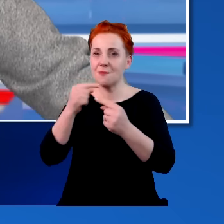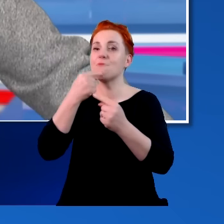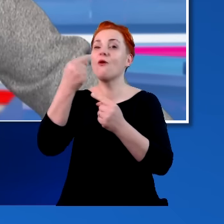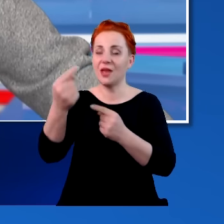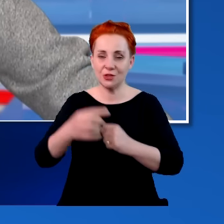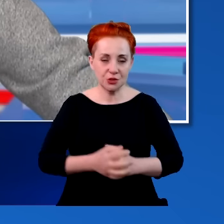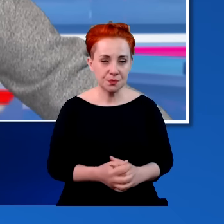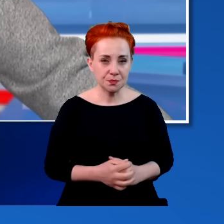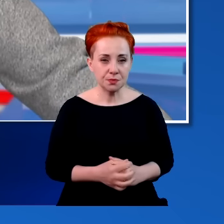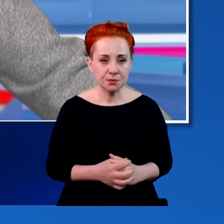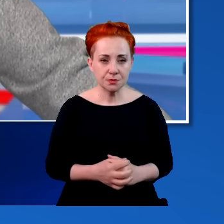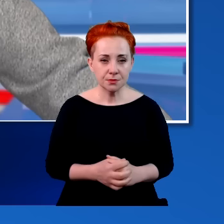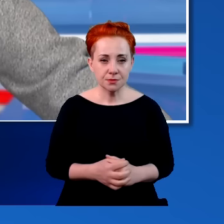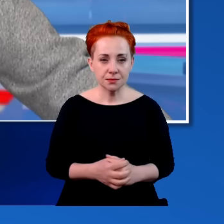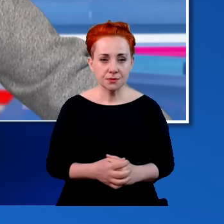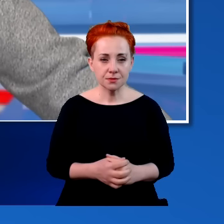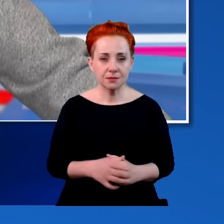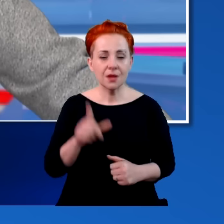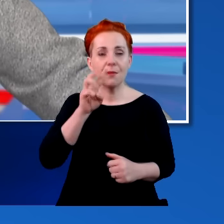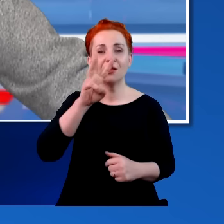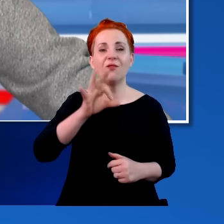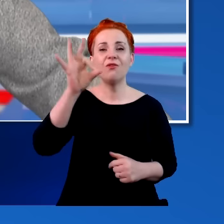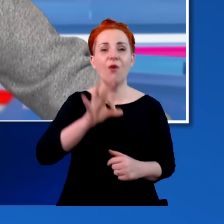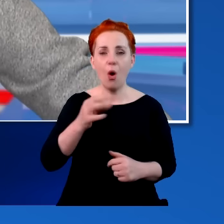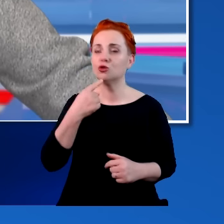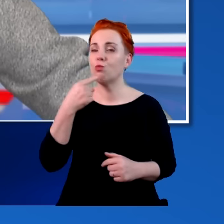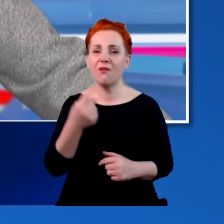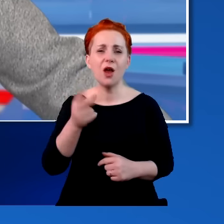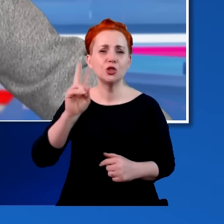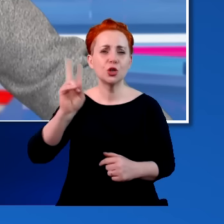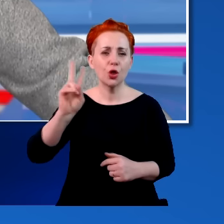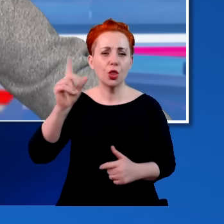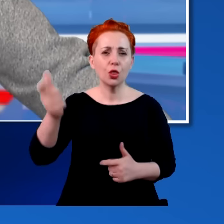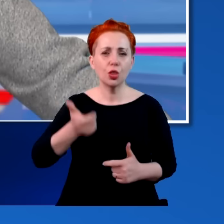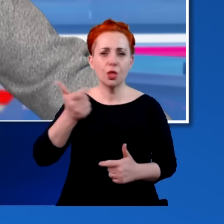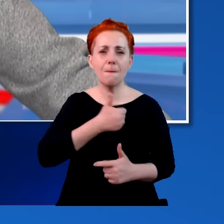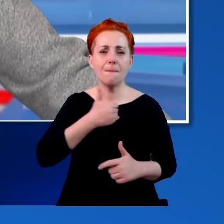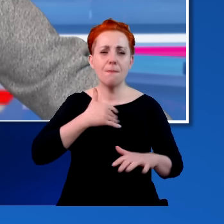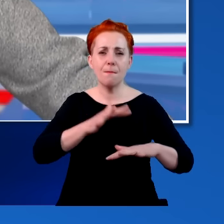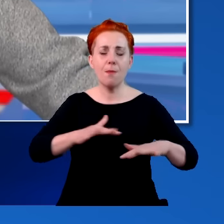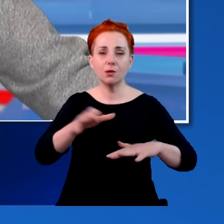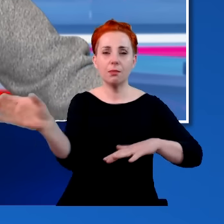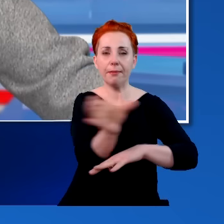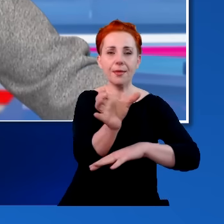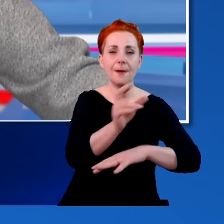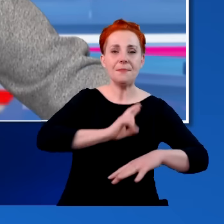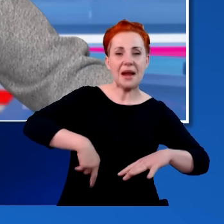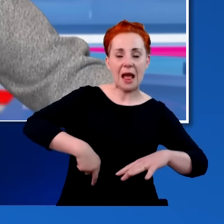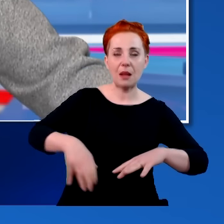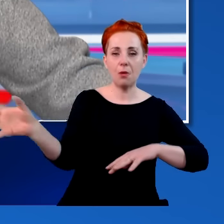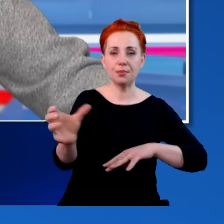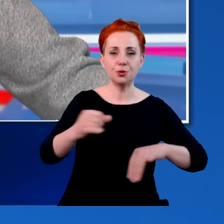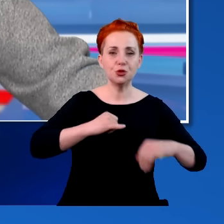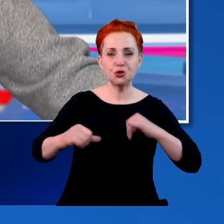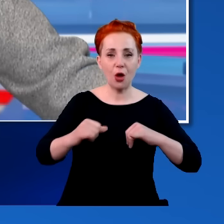te wypowiedzi pana Wosia o tym, że ktoś zainstalował w Polsce premiera czy rząd, ktoś